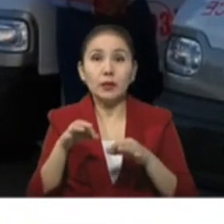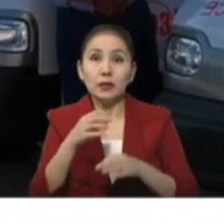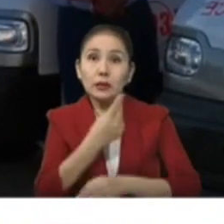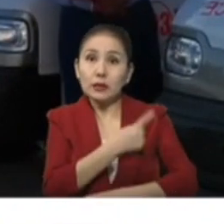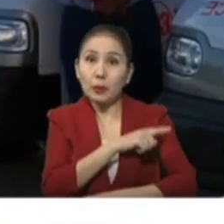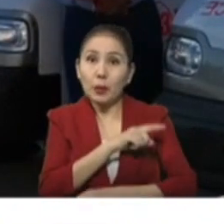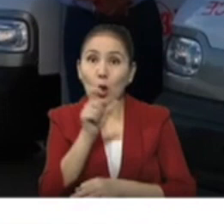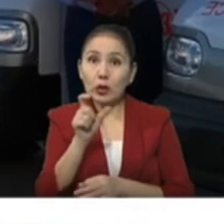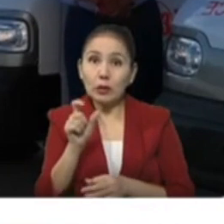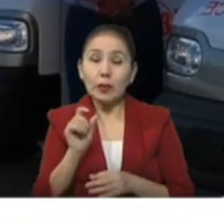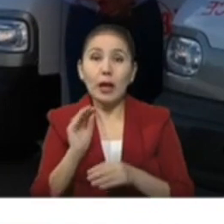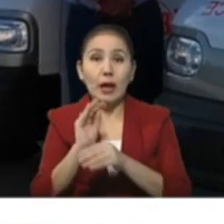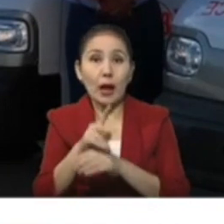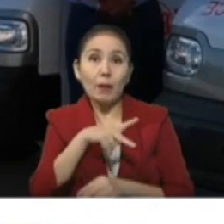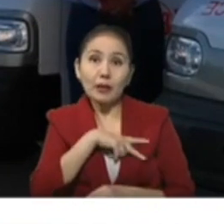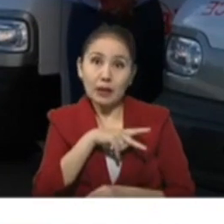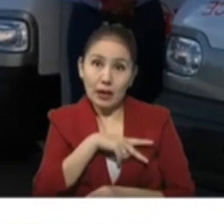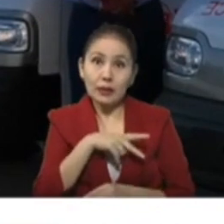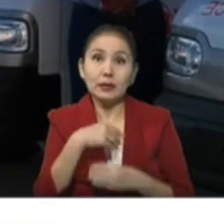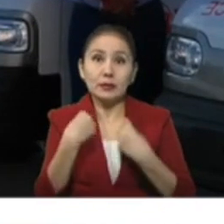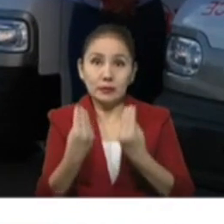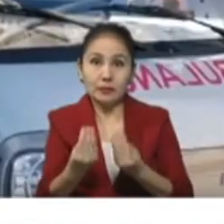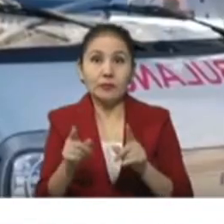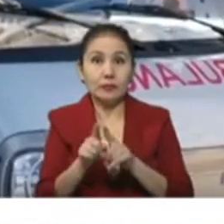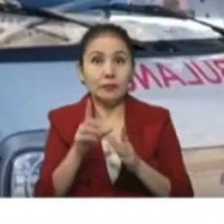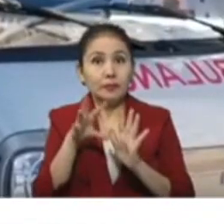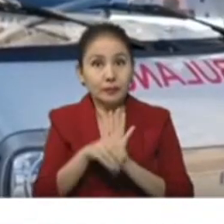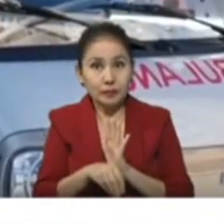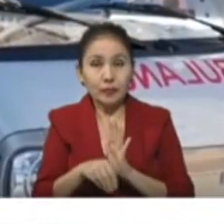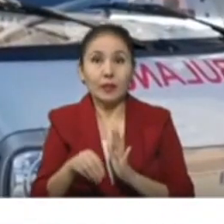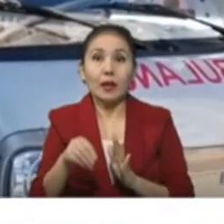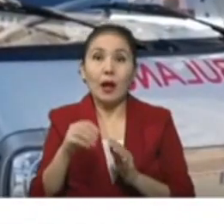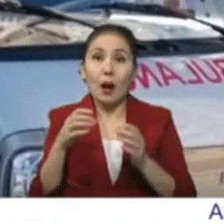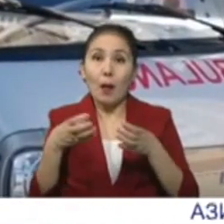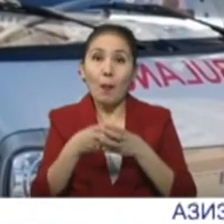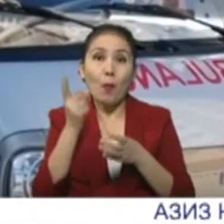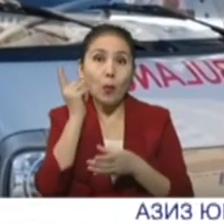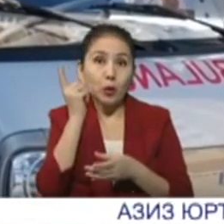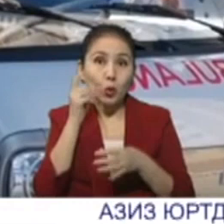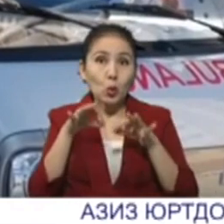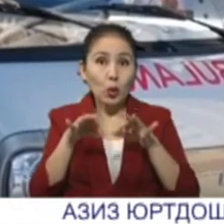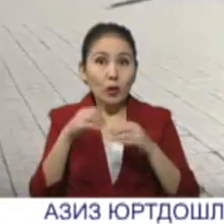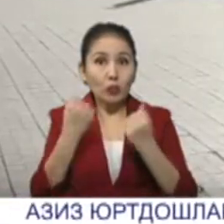qo'shimcha rag'batlantirish choralari ko'rilishi ham ko'zda tutilgan. Mobil guruhlar uchun olib kelingan avtoulovlar hududda